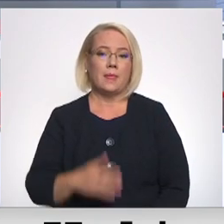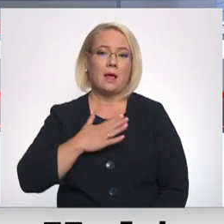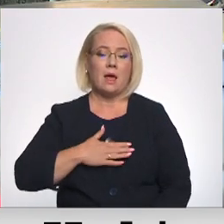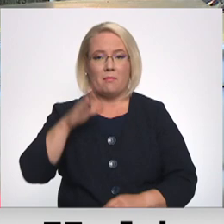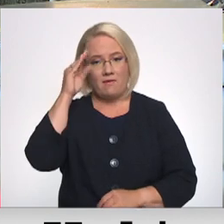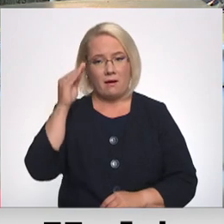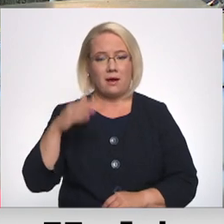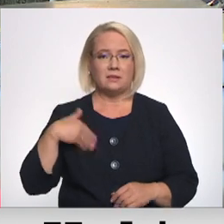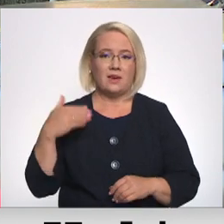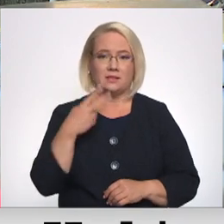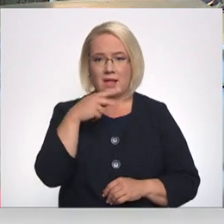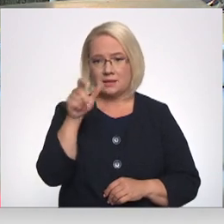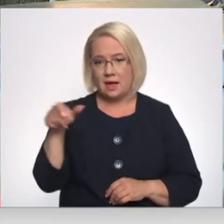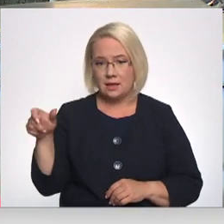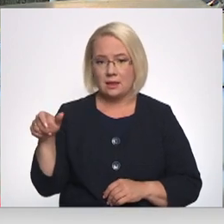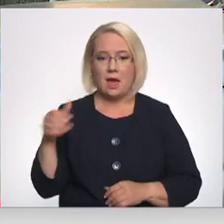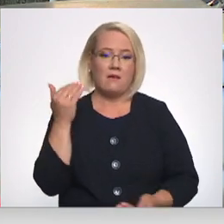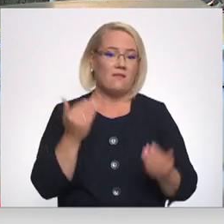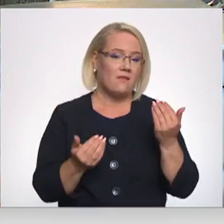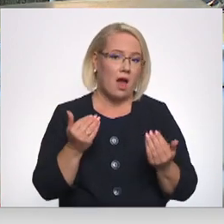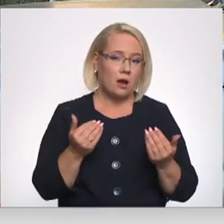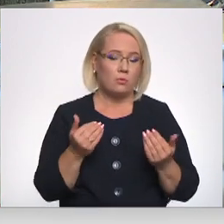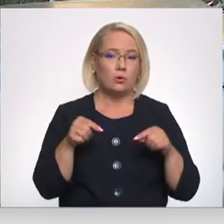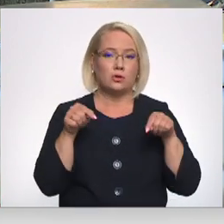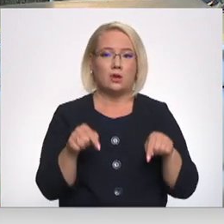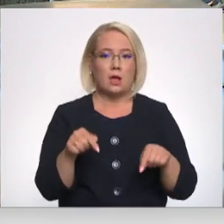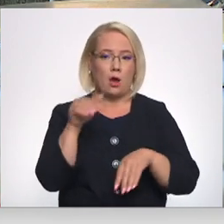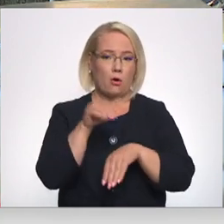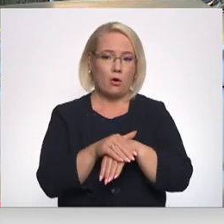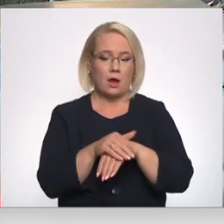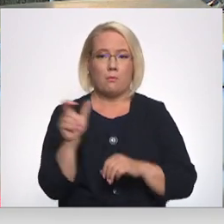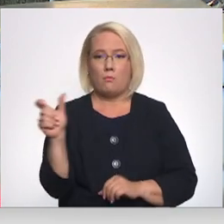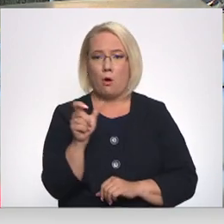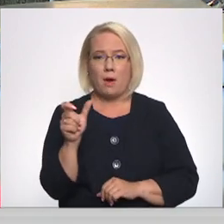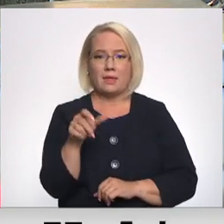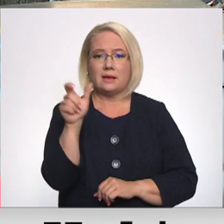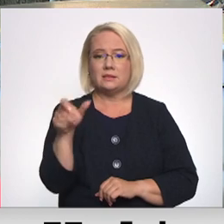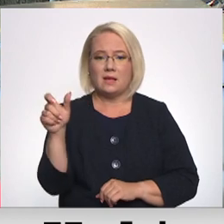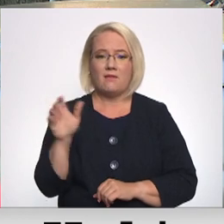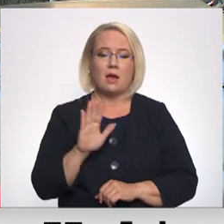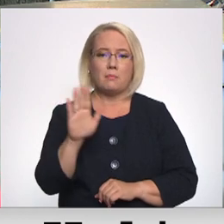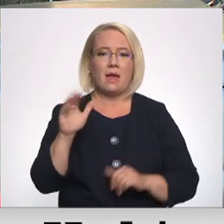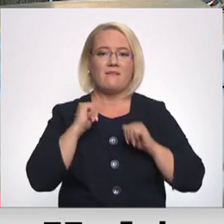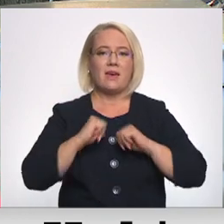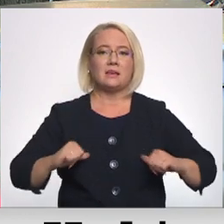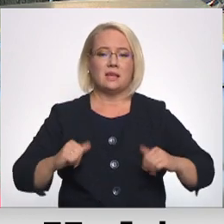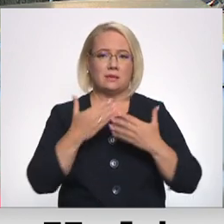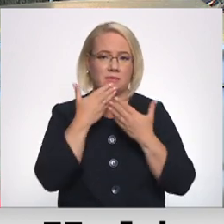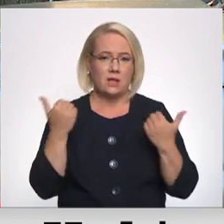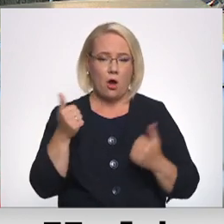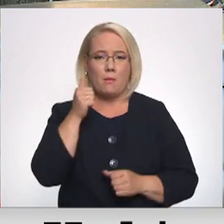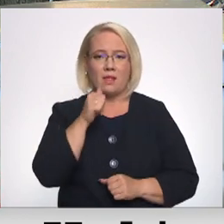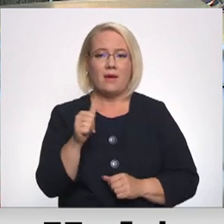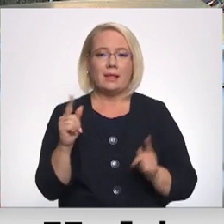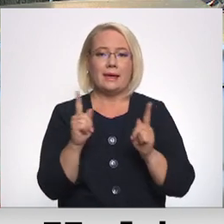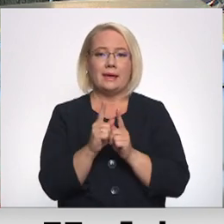Labvakar, Ilzi, sveicināti skatītāji. Varbūt, jā, nu šajā konkrētajā momentā cilvēku pie vēstniecības nav, bet vēl